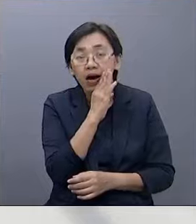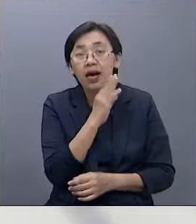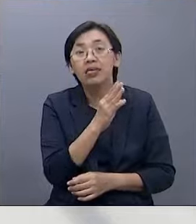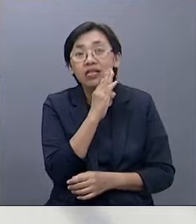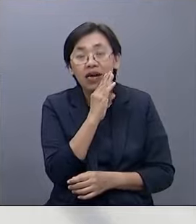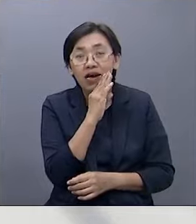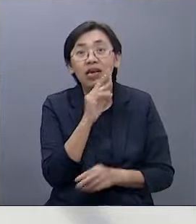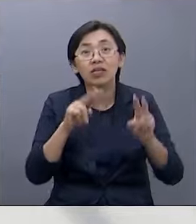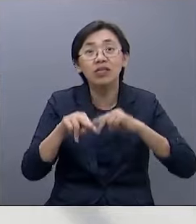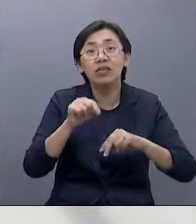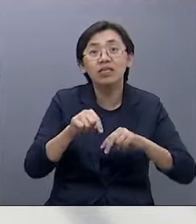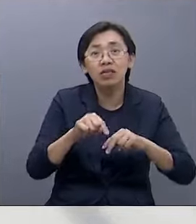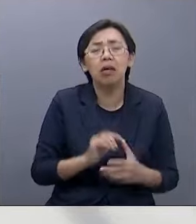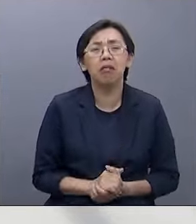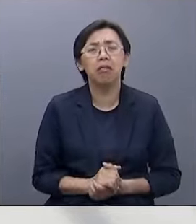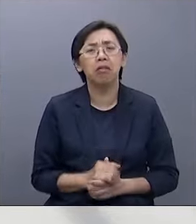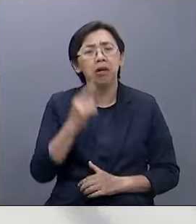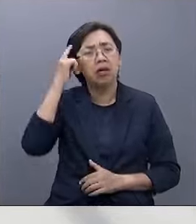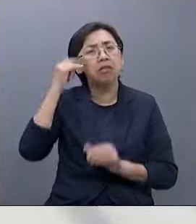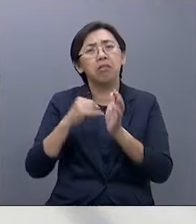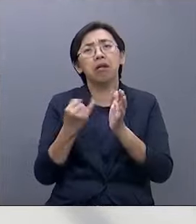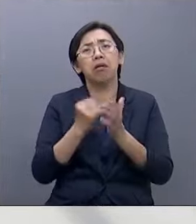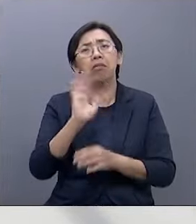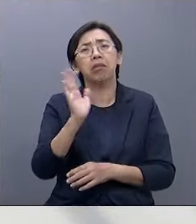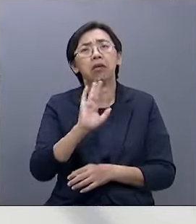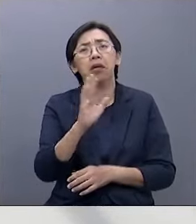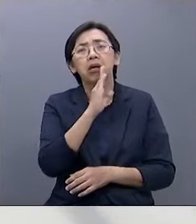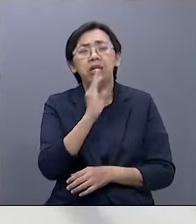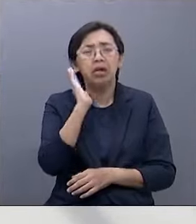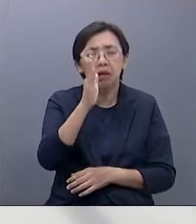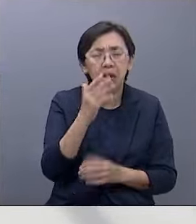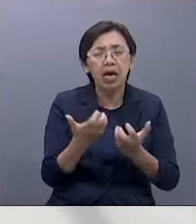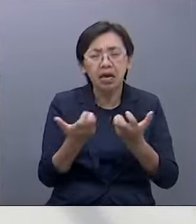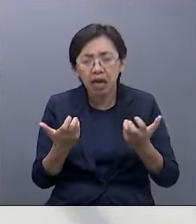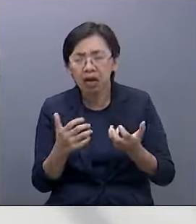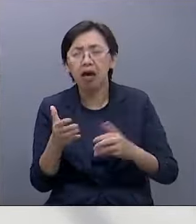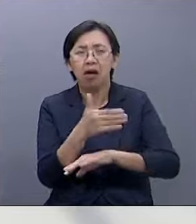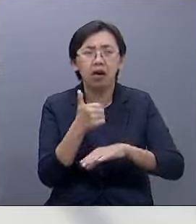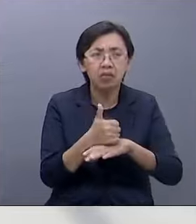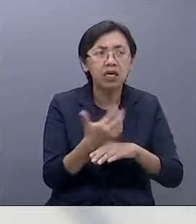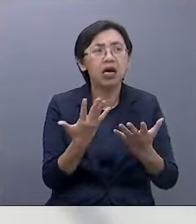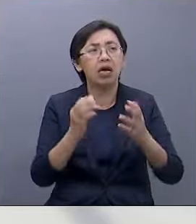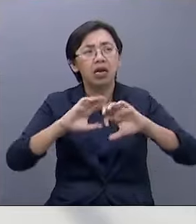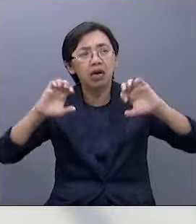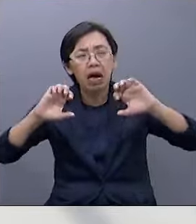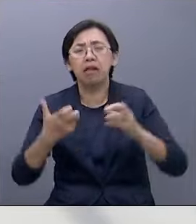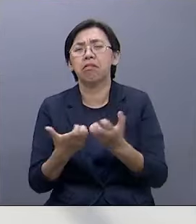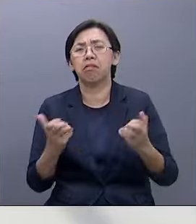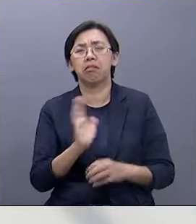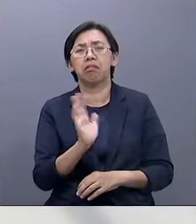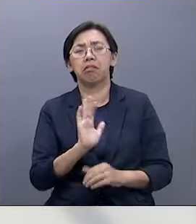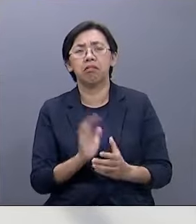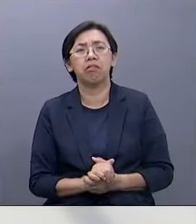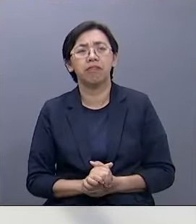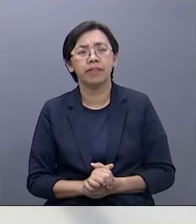จับมันก็ไม่ใช่เรื่องง่ายค่ะที่เราจะไปแยกอิทธิพลไม่ว่าจะเป็นทางการเมืองหรือว่าทางราชการออกมาได้แล้วนี่